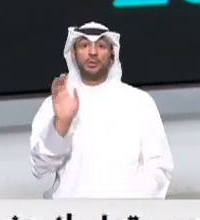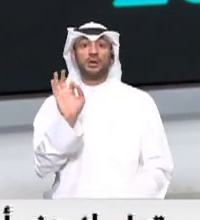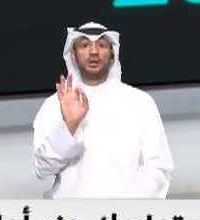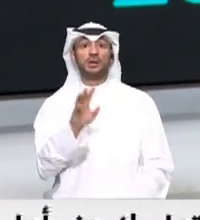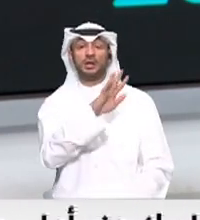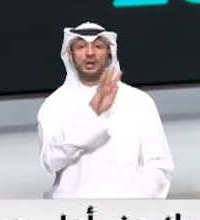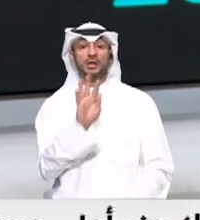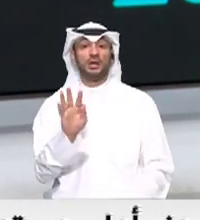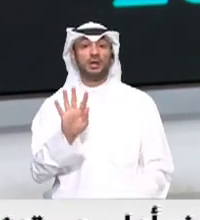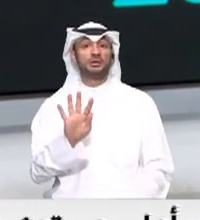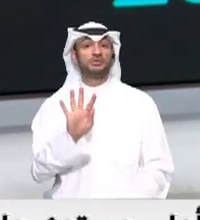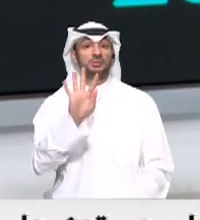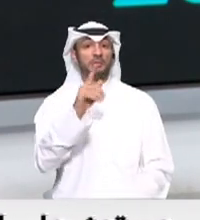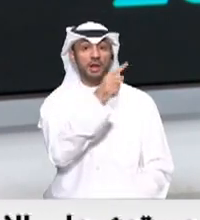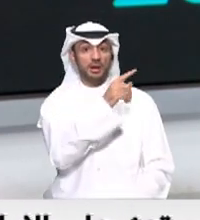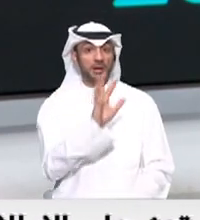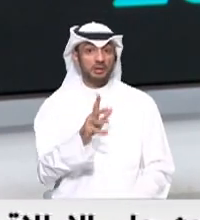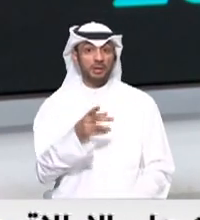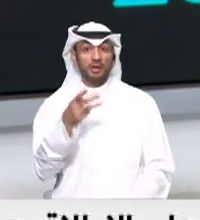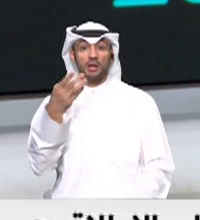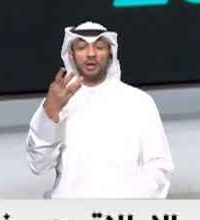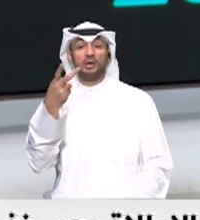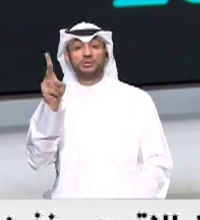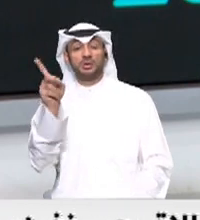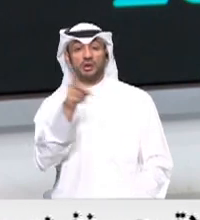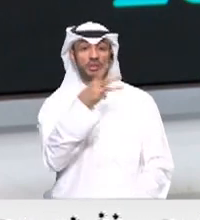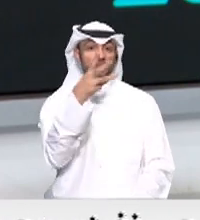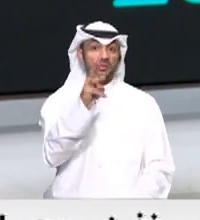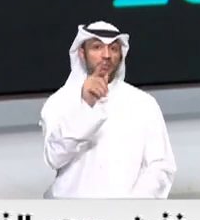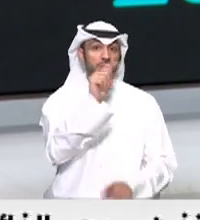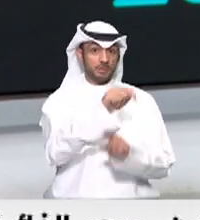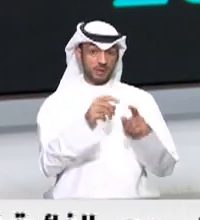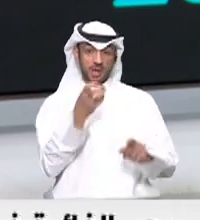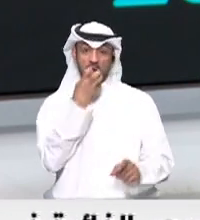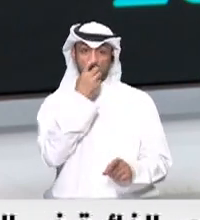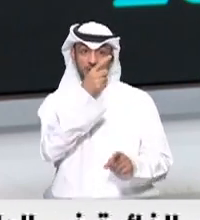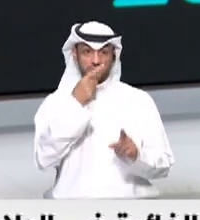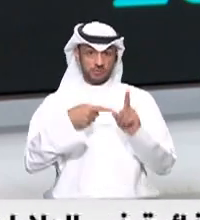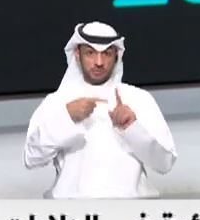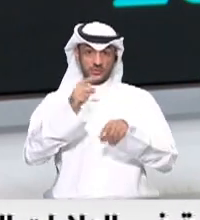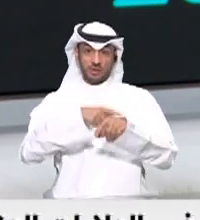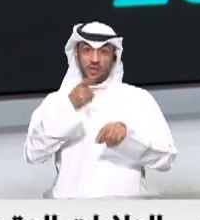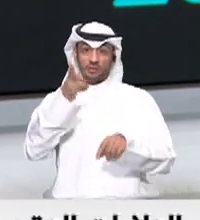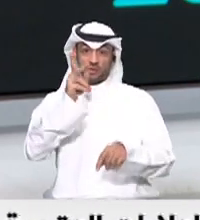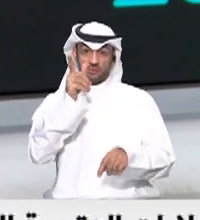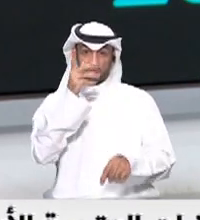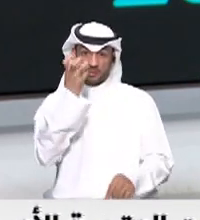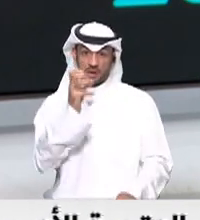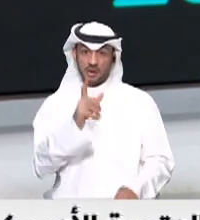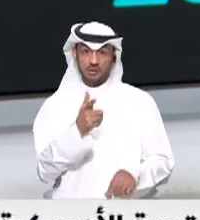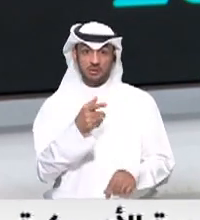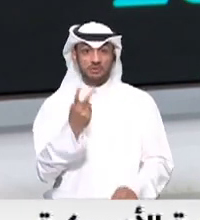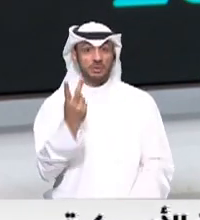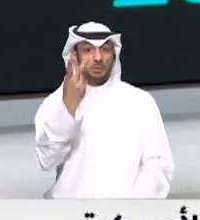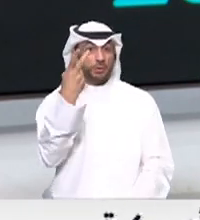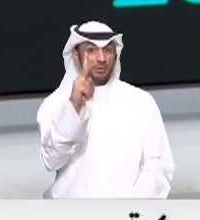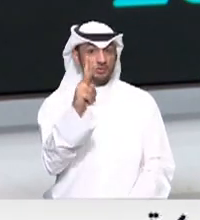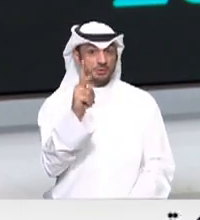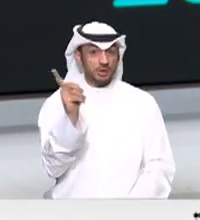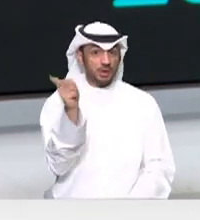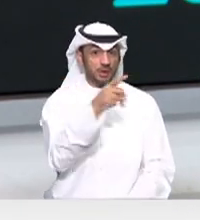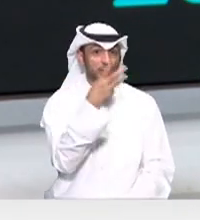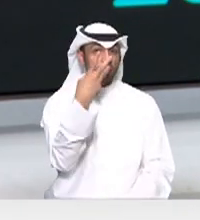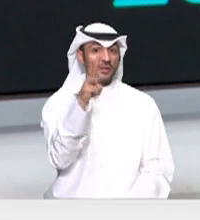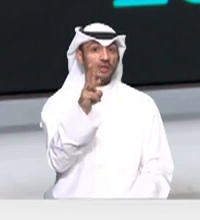25 الى تقريبا ال 30% في المناطق السكنيه درجات الحراره للساعه 12 تتراوح ما بين 27 الى